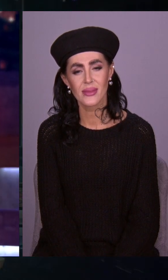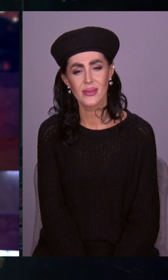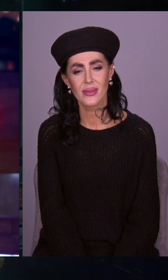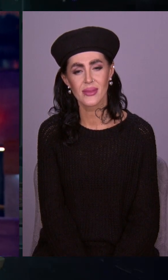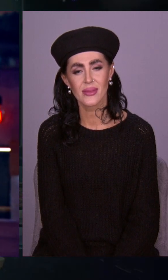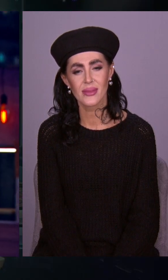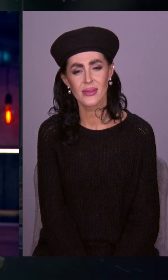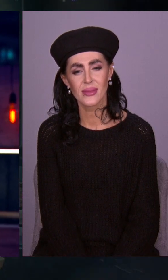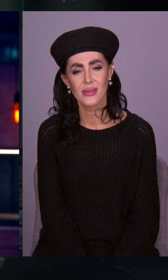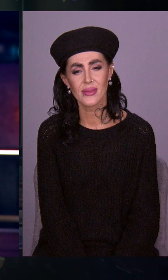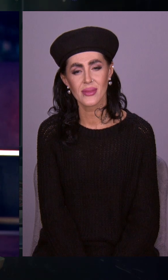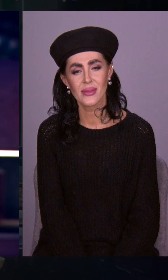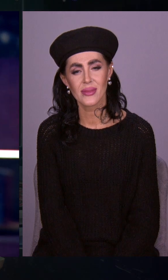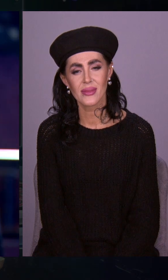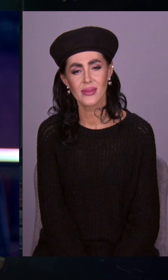своє коріння.